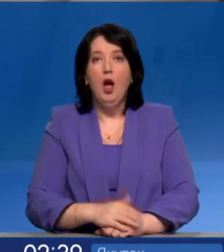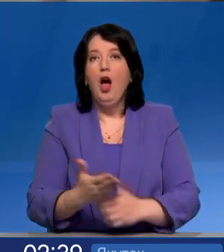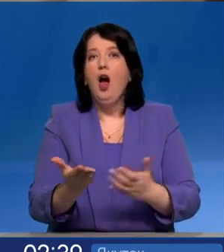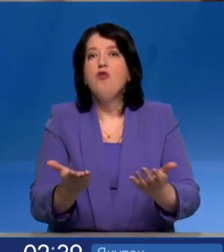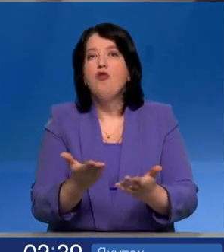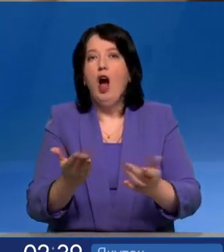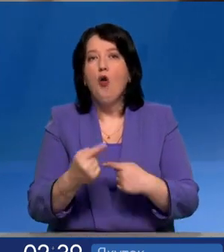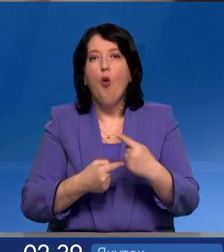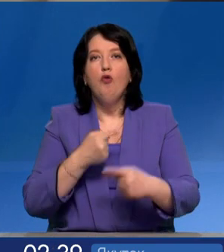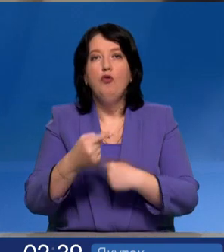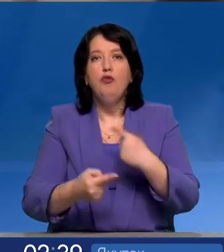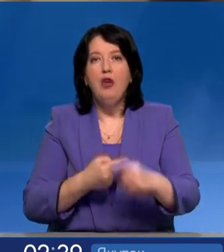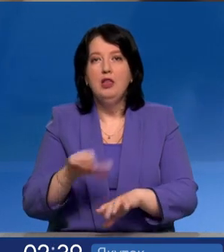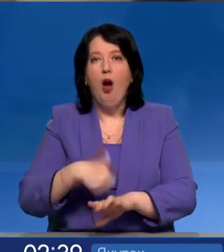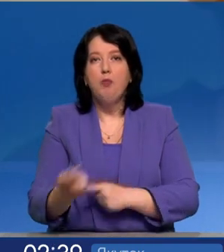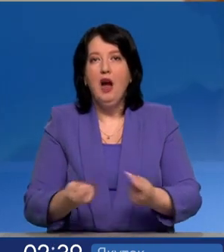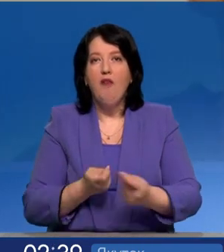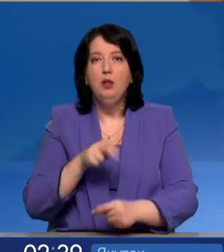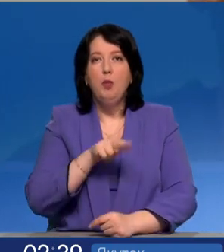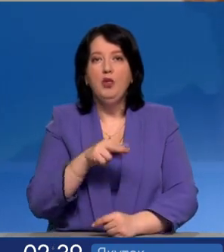веке правил Петр Первый?